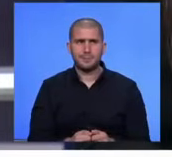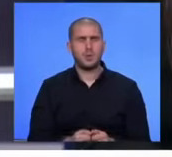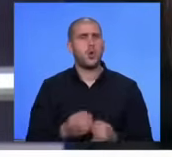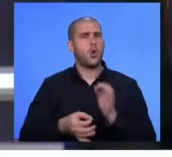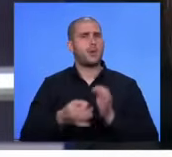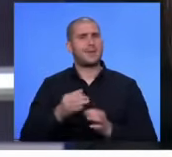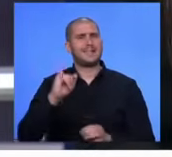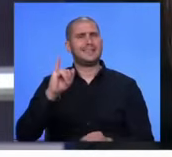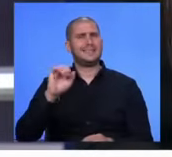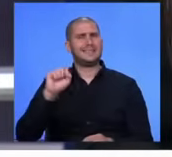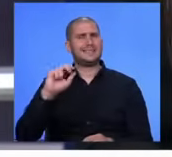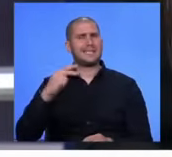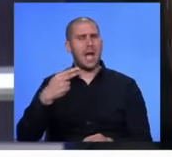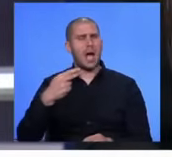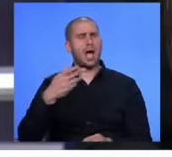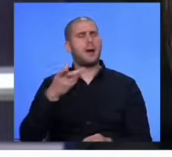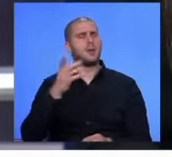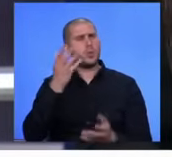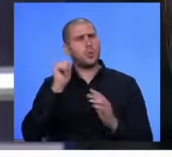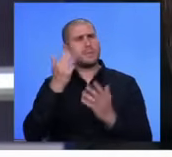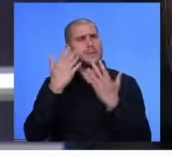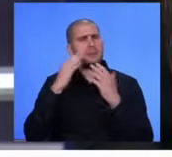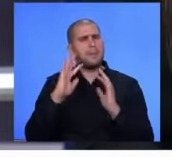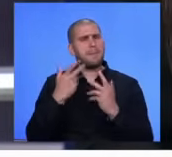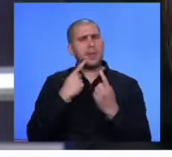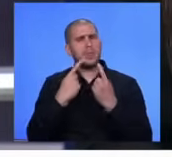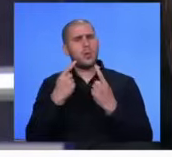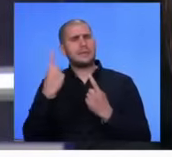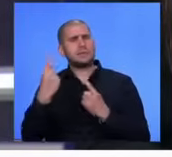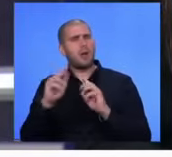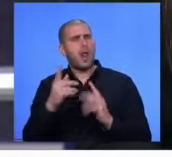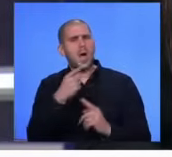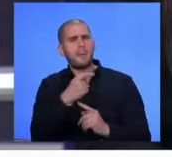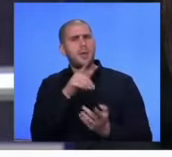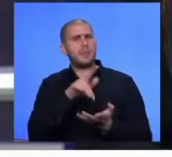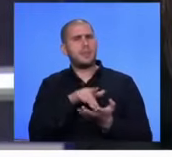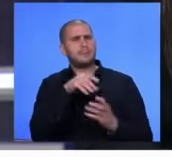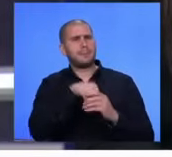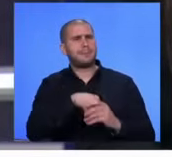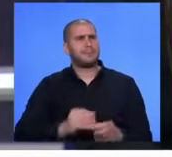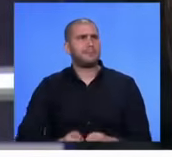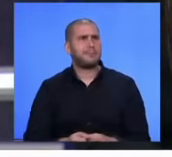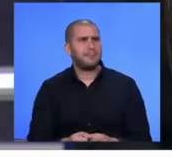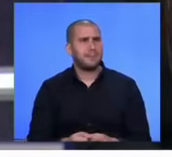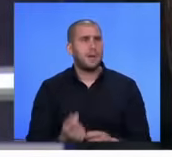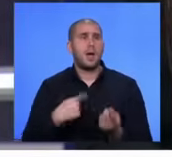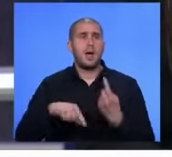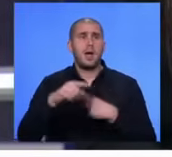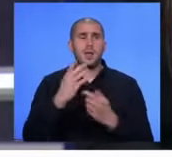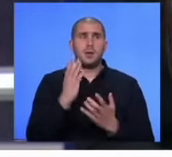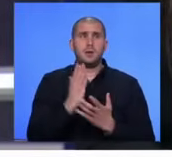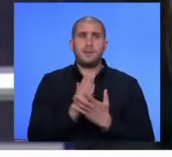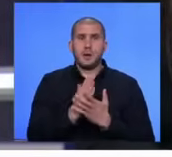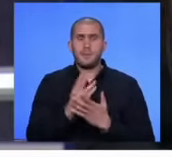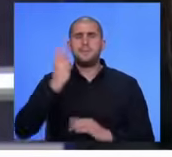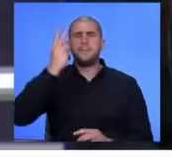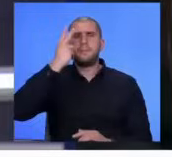עסקה בינה, קודם כל תסבירי על מה הדיון ולמה אתם נמצאים שם. אנחנו למעשה